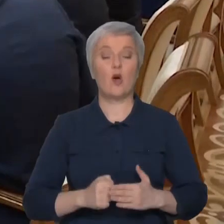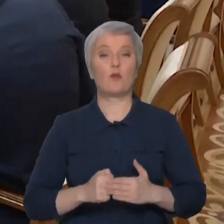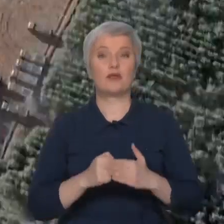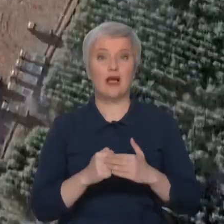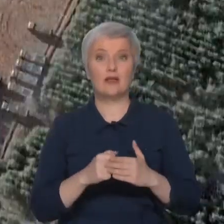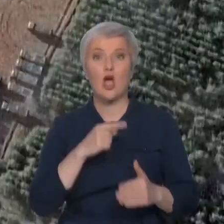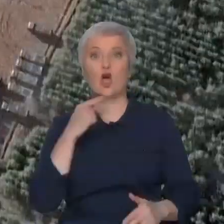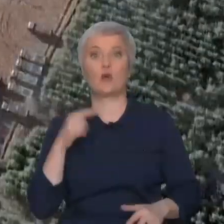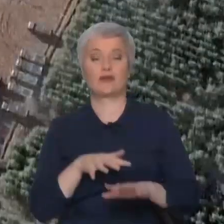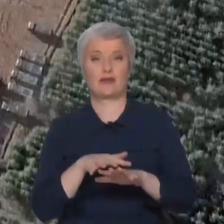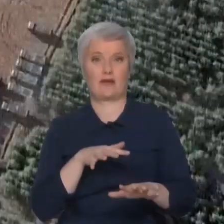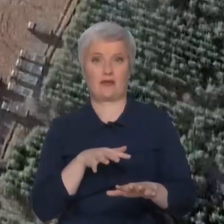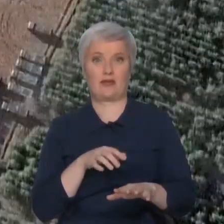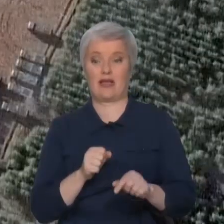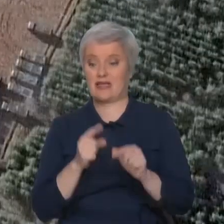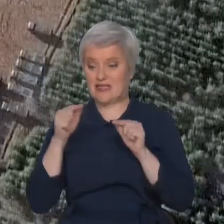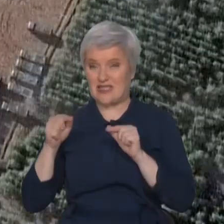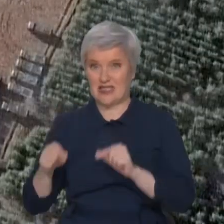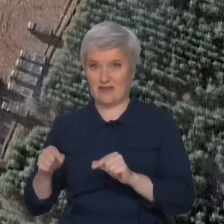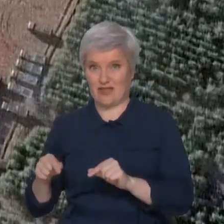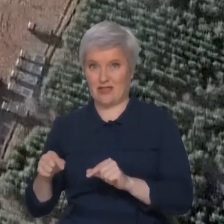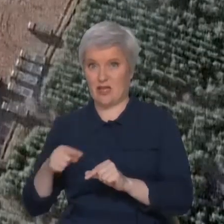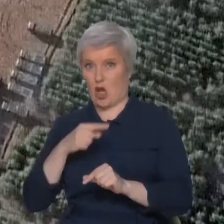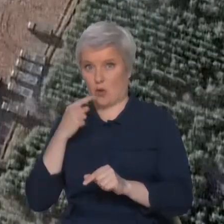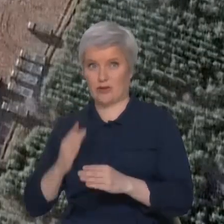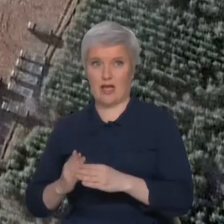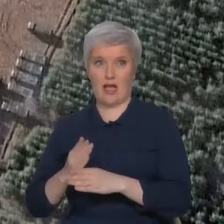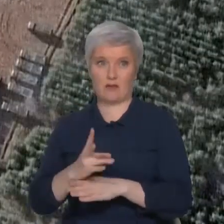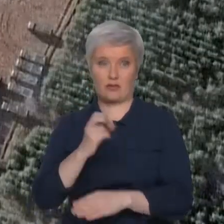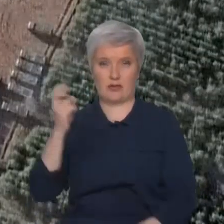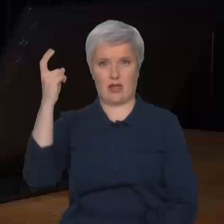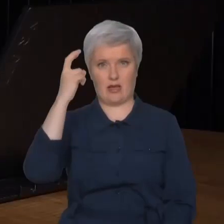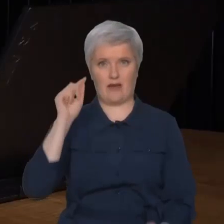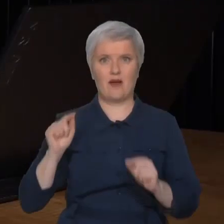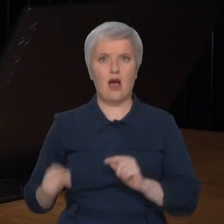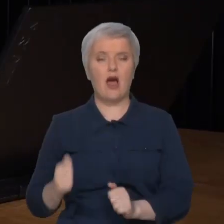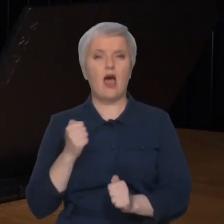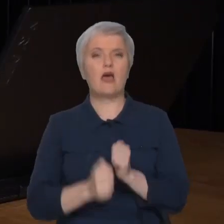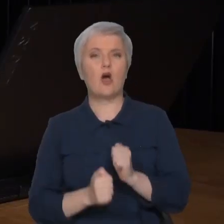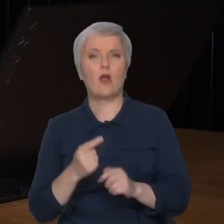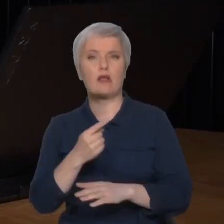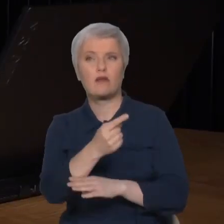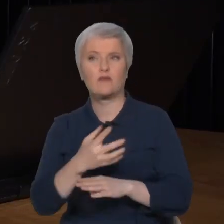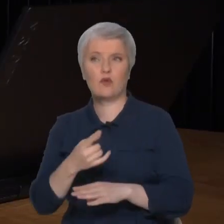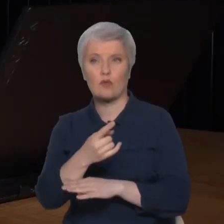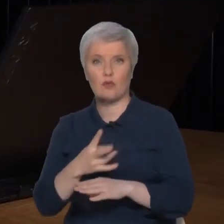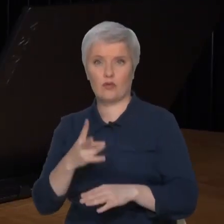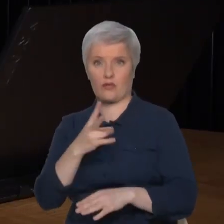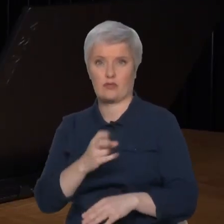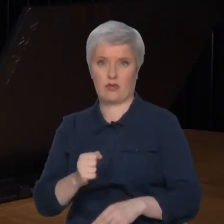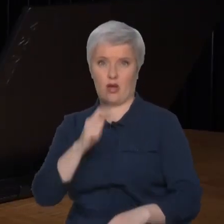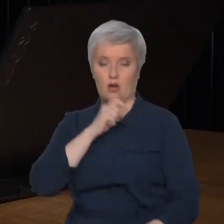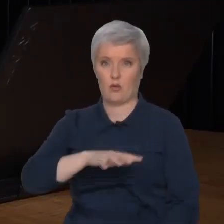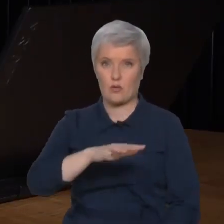Звідти росіяни йшли, зокрема, на Київ. Звідти регулярно запускають ракети у бік України. А ще формують народне ополчення.